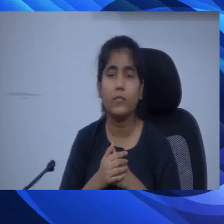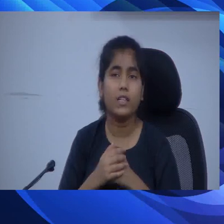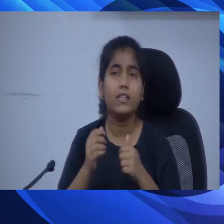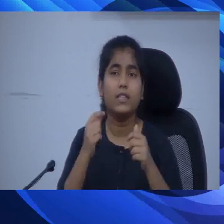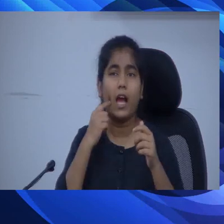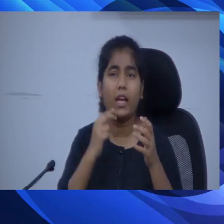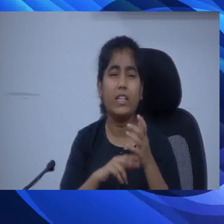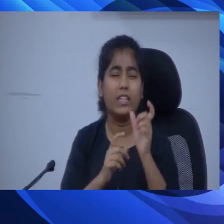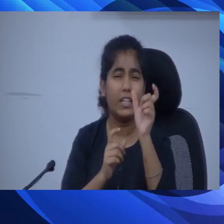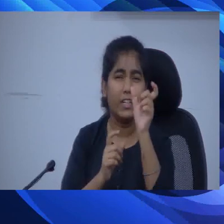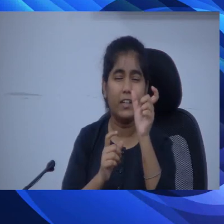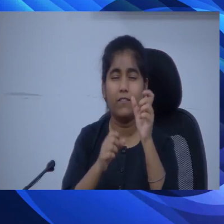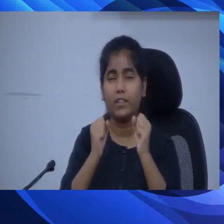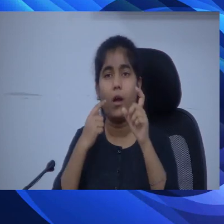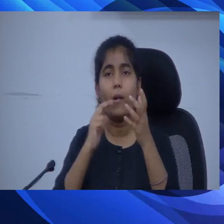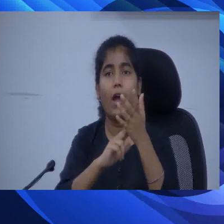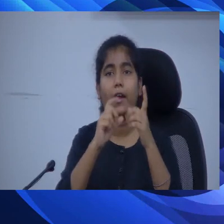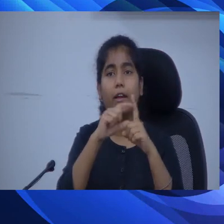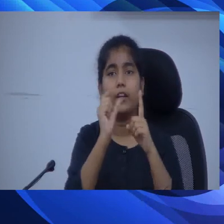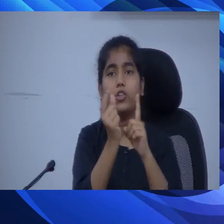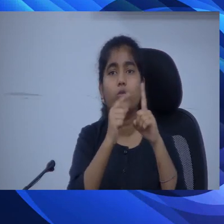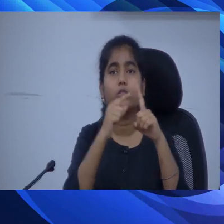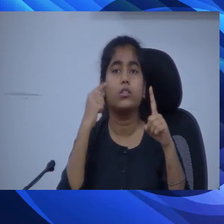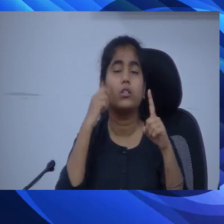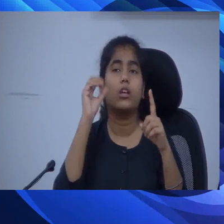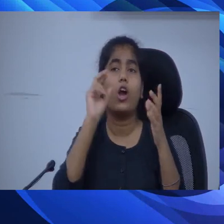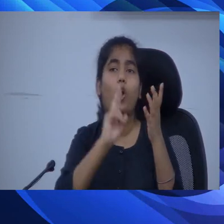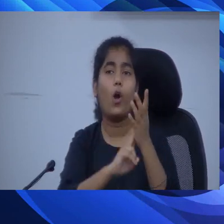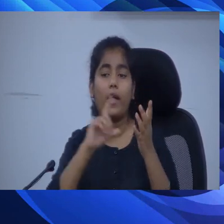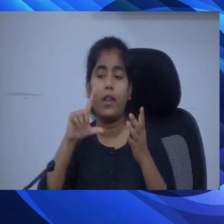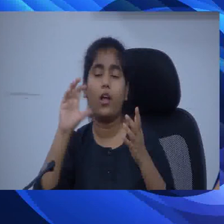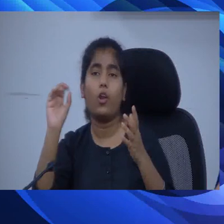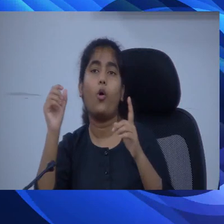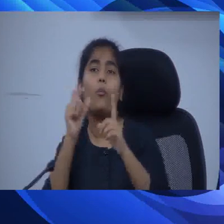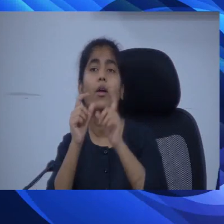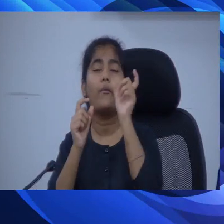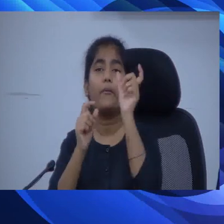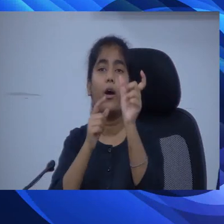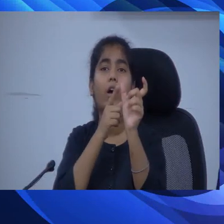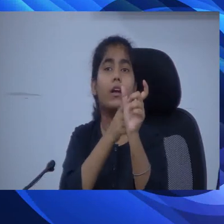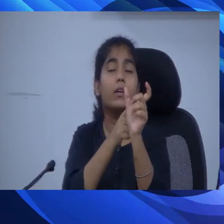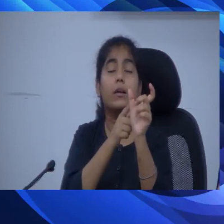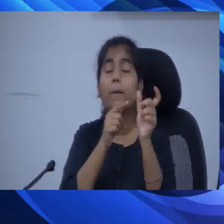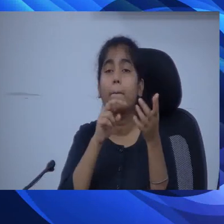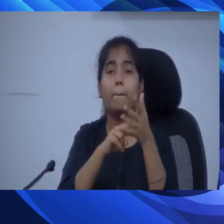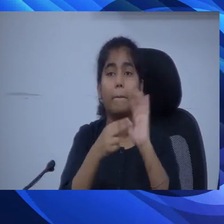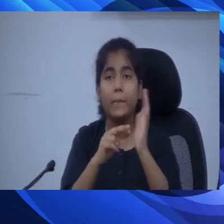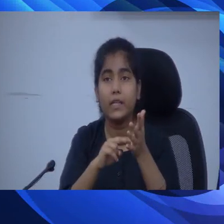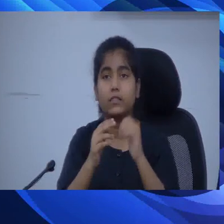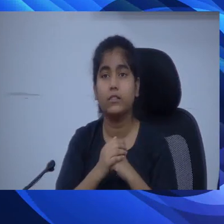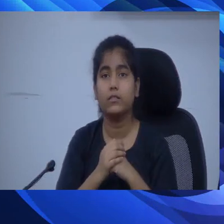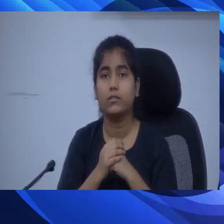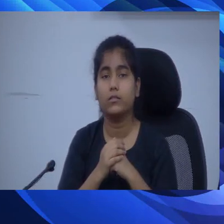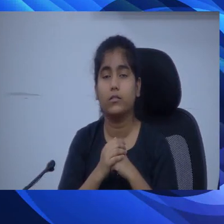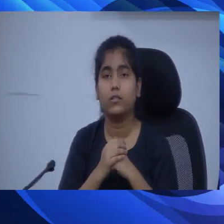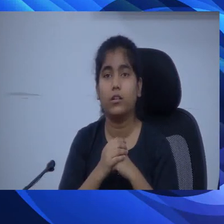वो होती है कि आपके पास वहाँ पे एक इंडक्शन लूप देना होता है। मैं कुछ ये थोड़ी डिफिकल्ट टर्मिनोलॉजी दे रही हूँ लेकिन आप लोगों को, आप बच्चे हैं, आप हमारे देश का फ्यूचर